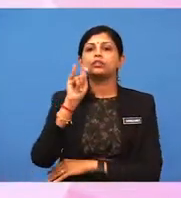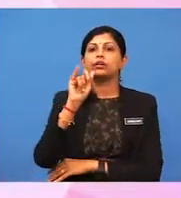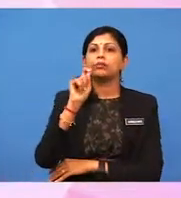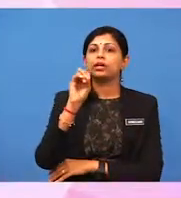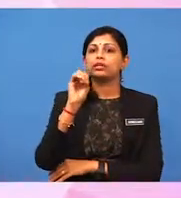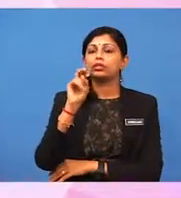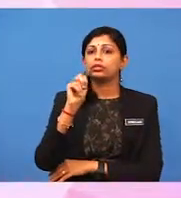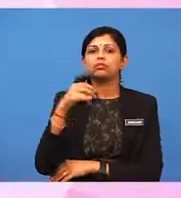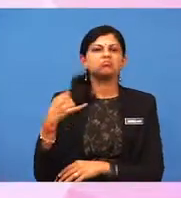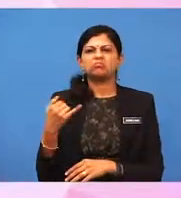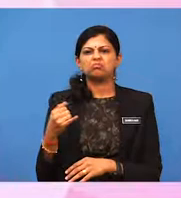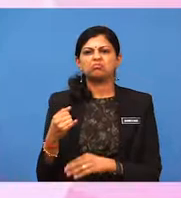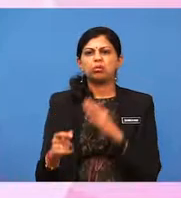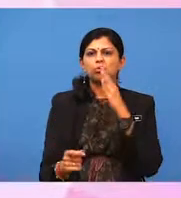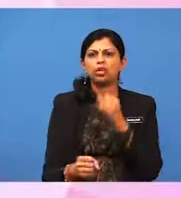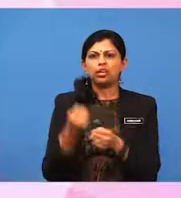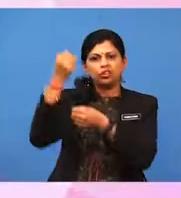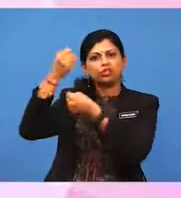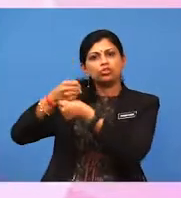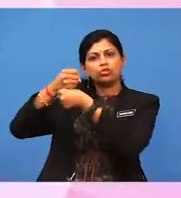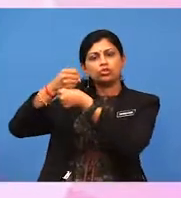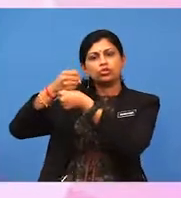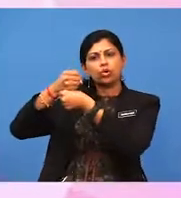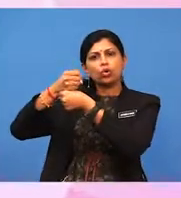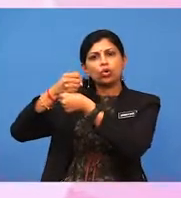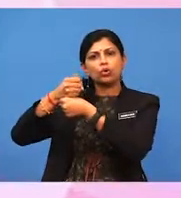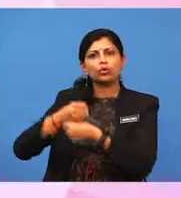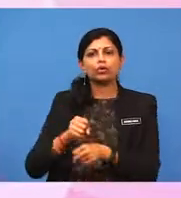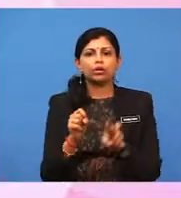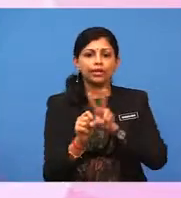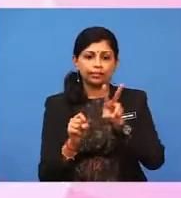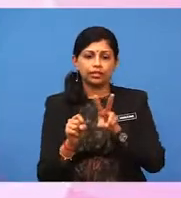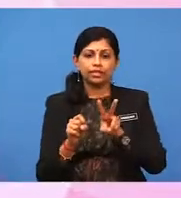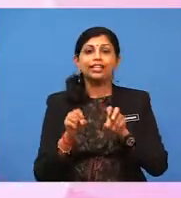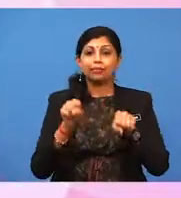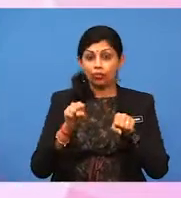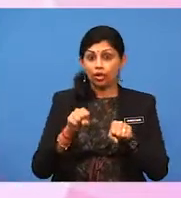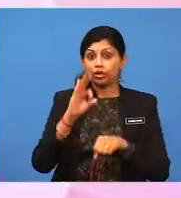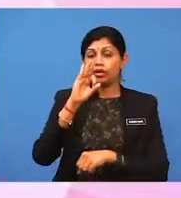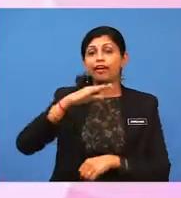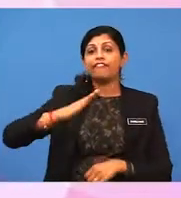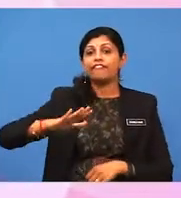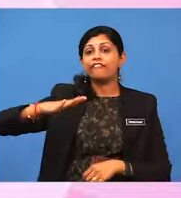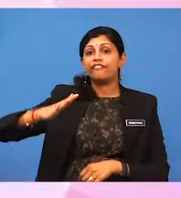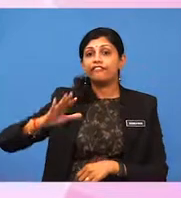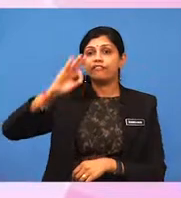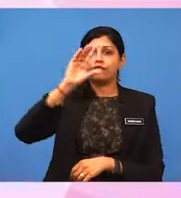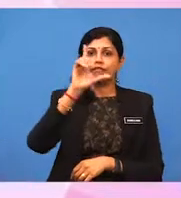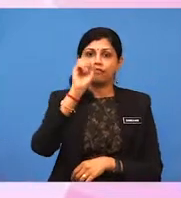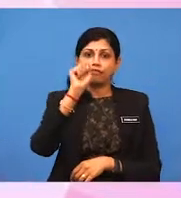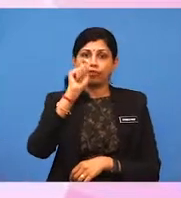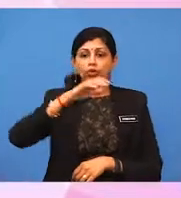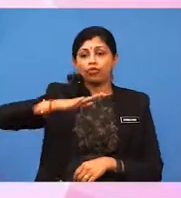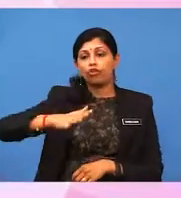double tetapi menggunakan jenis data float bagi mewakili nombor dengan titik perpuluhan dalam kod